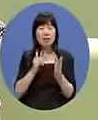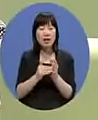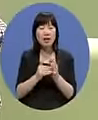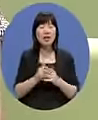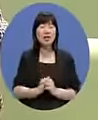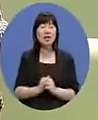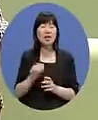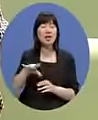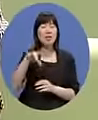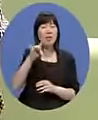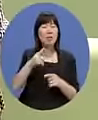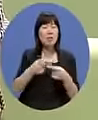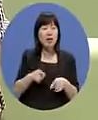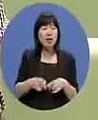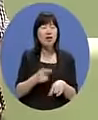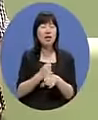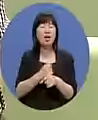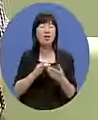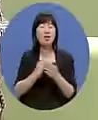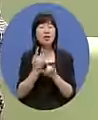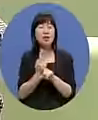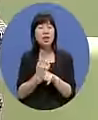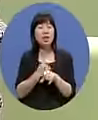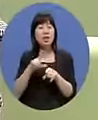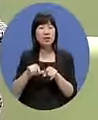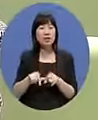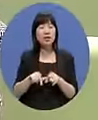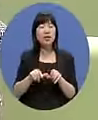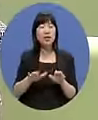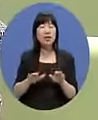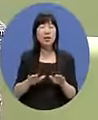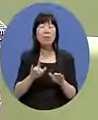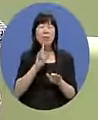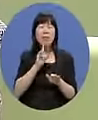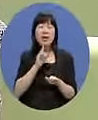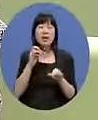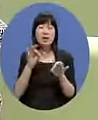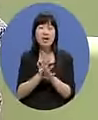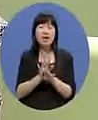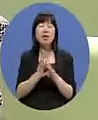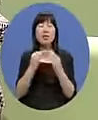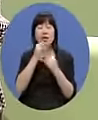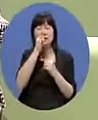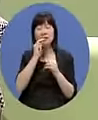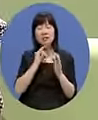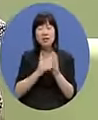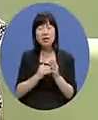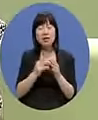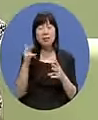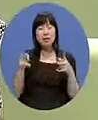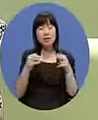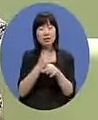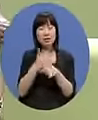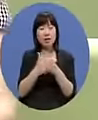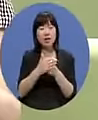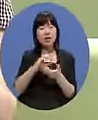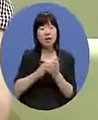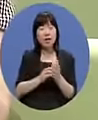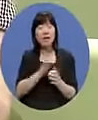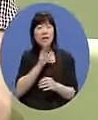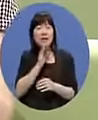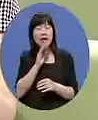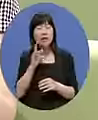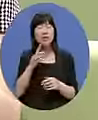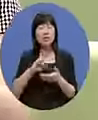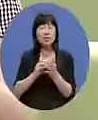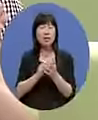이제 처음에 평가, 놀이치료하거나 그럴 때 놀이평가를 할 때 아이들이 저렇게 말이 없어지는 경우들이 많아요. 그러니까 저건 편집을 해서 저 정도지 저 정도